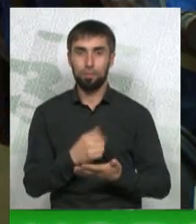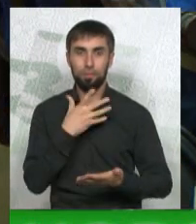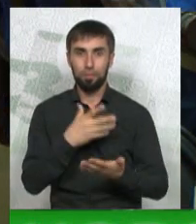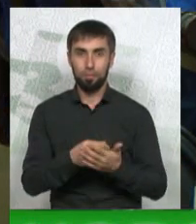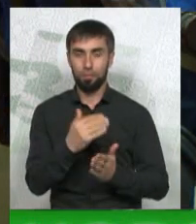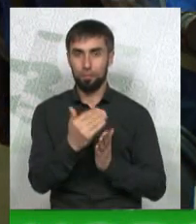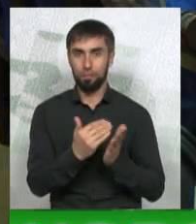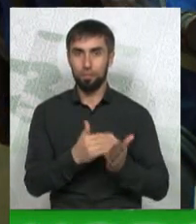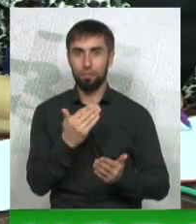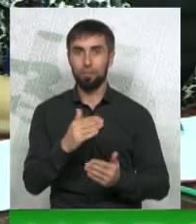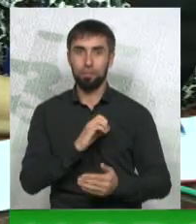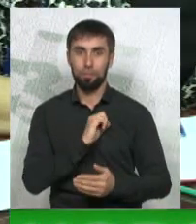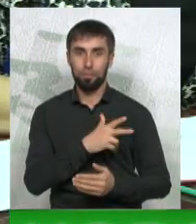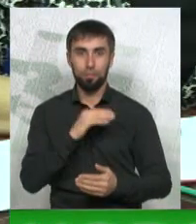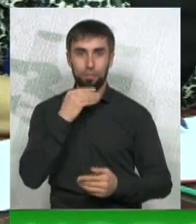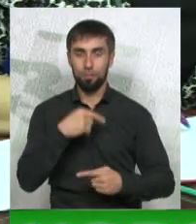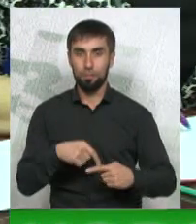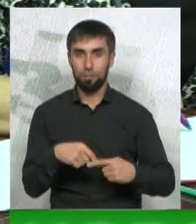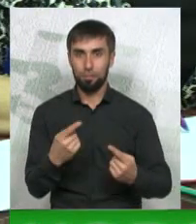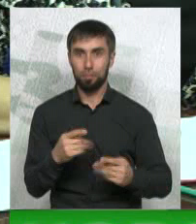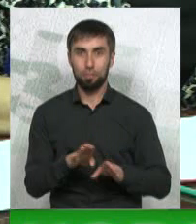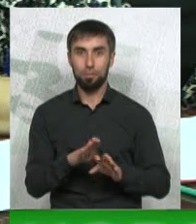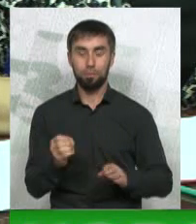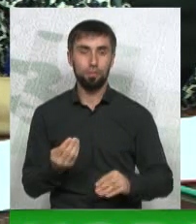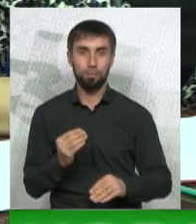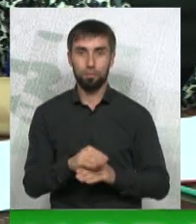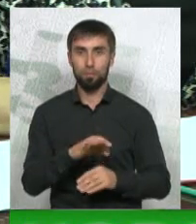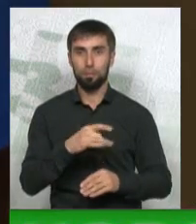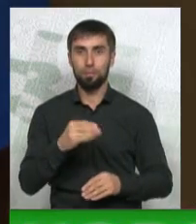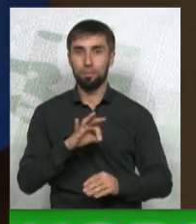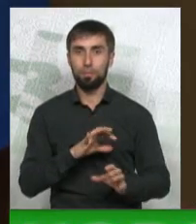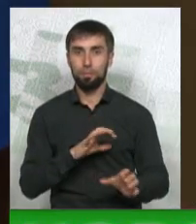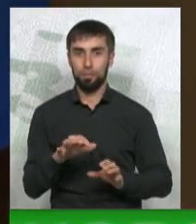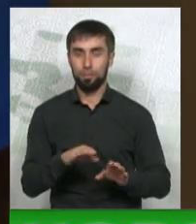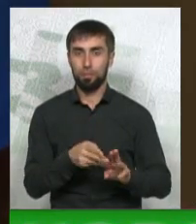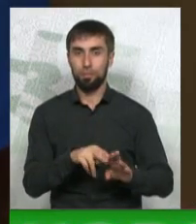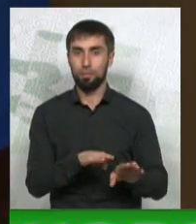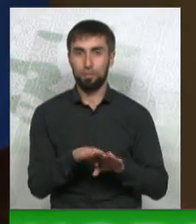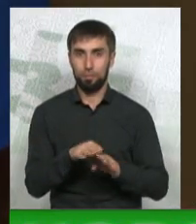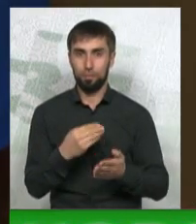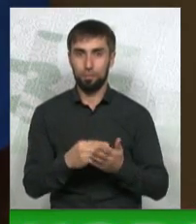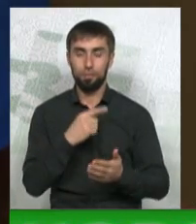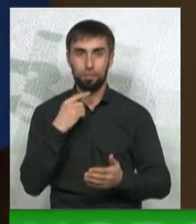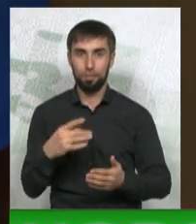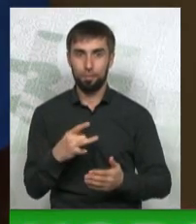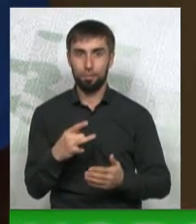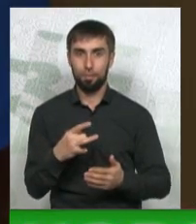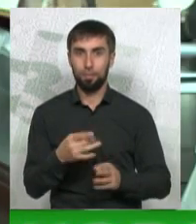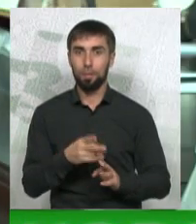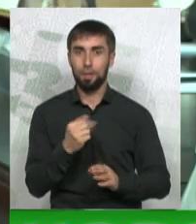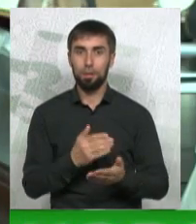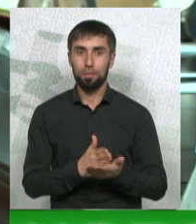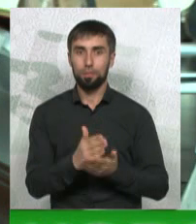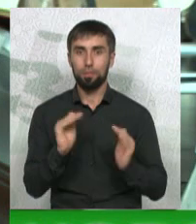индивидуальной программы ее социально-экономического развития, а также дополнительных мер по обеспечению сбалансированности бюджета региона, направленных на